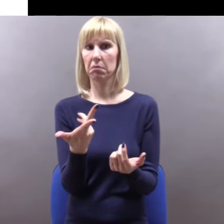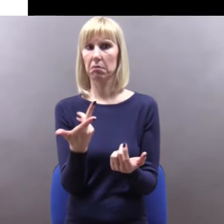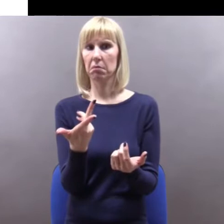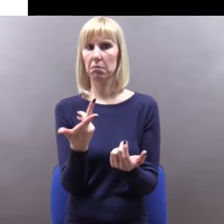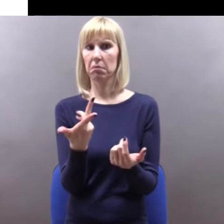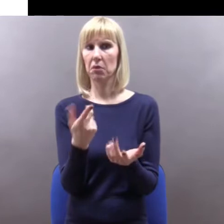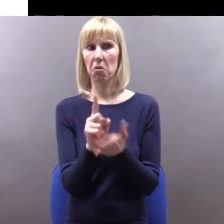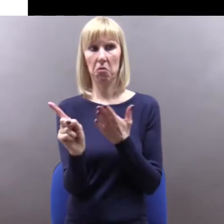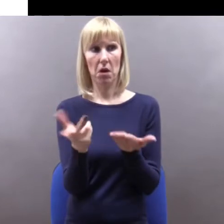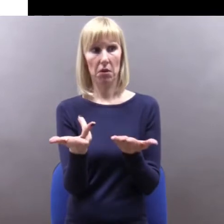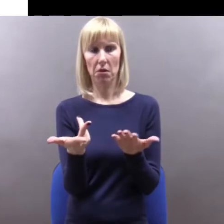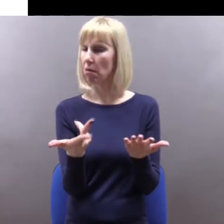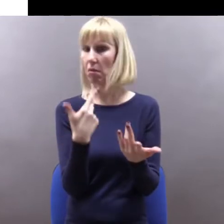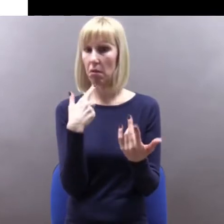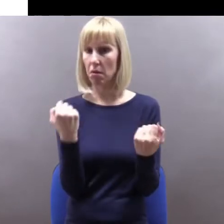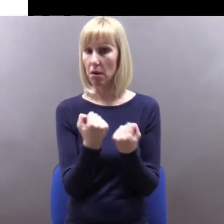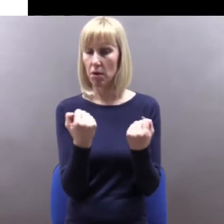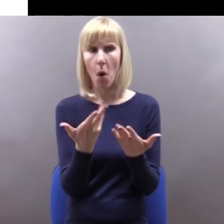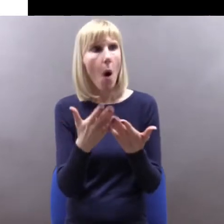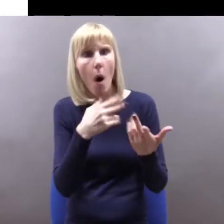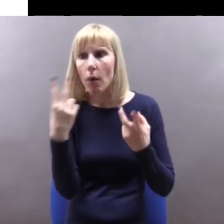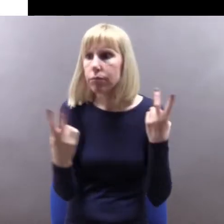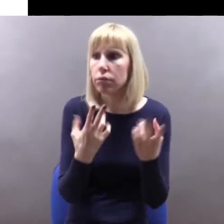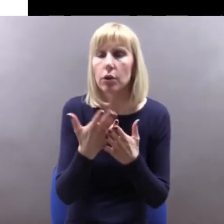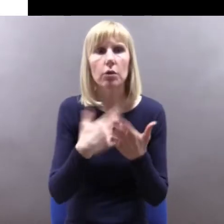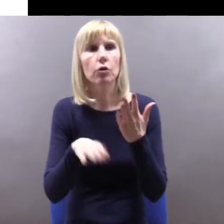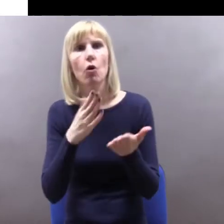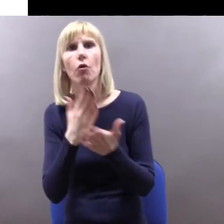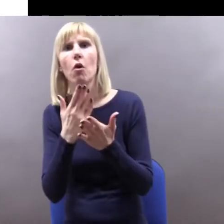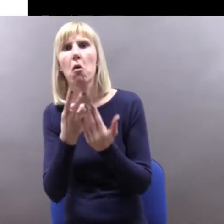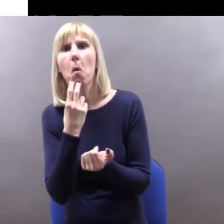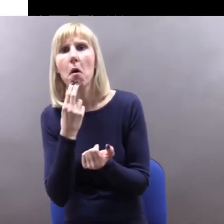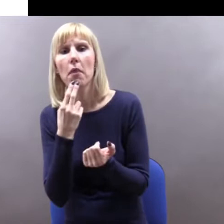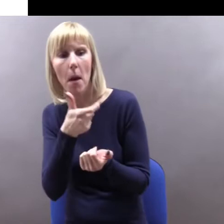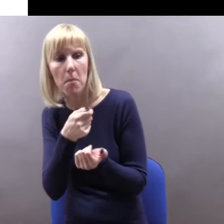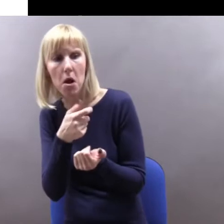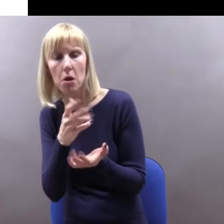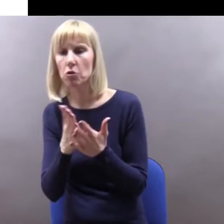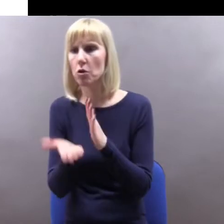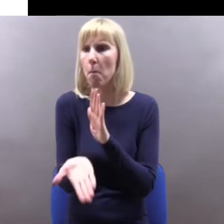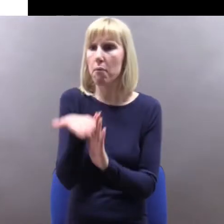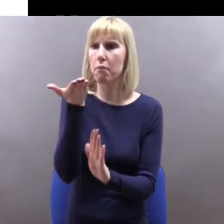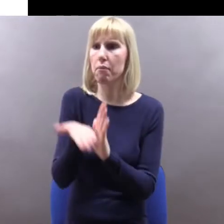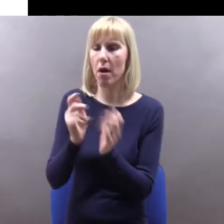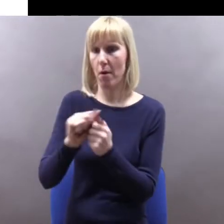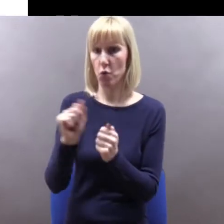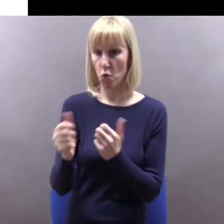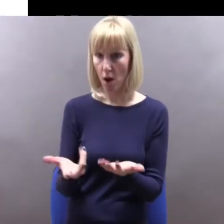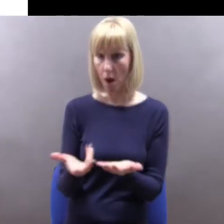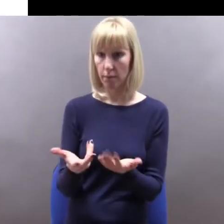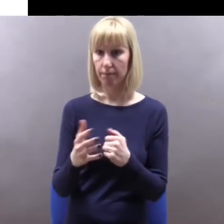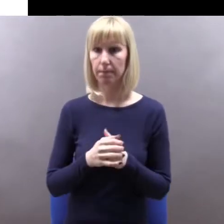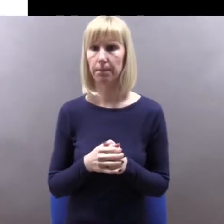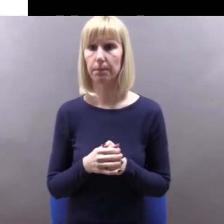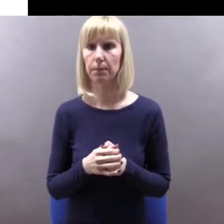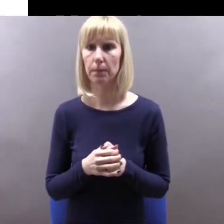Więc to są takie rzeczy, które gdzieś tam już weszły w rutynę naszych działań. One są codziennie rano przed otwarciem